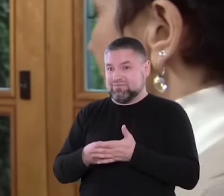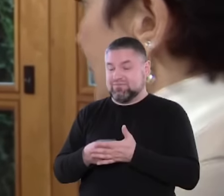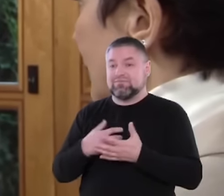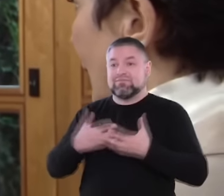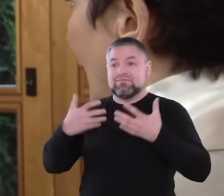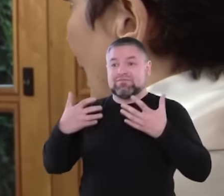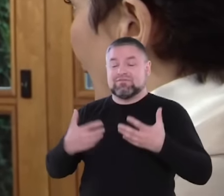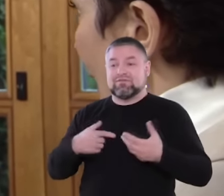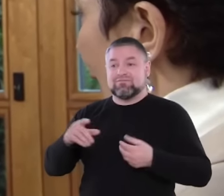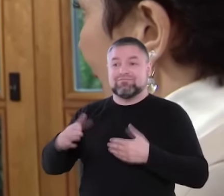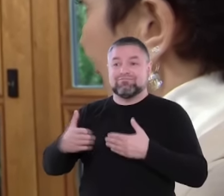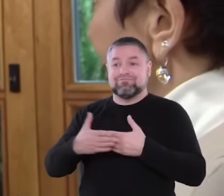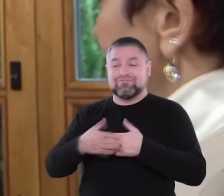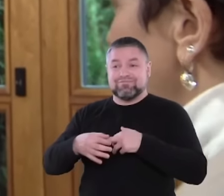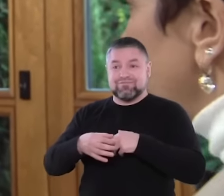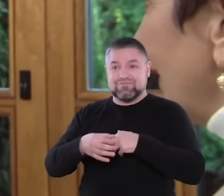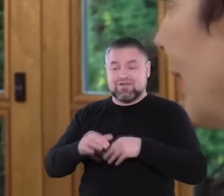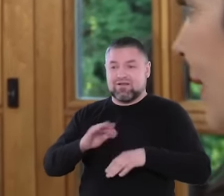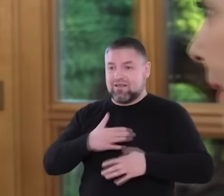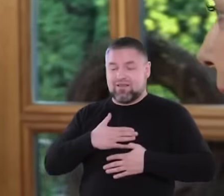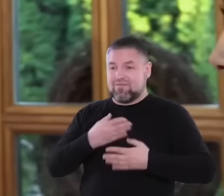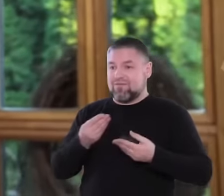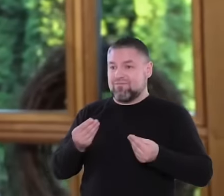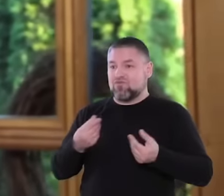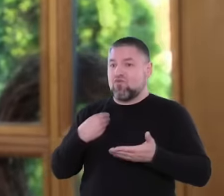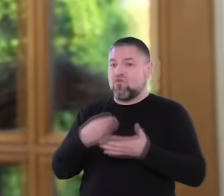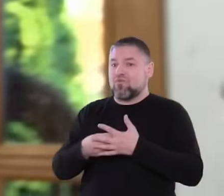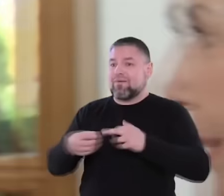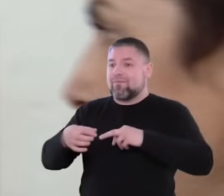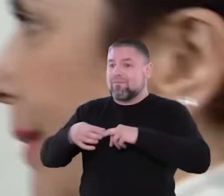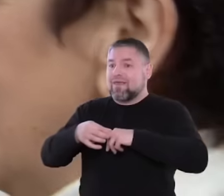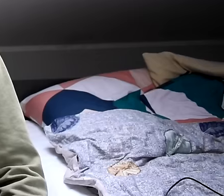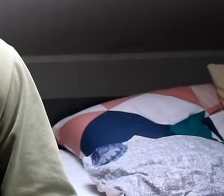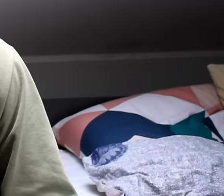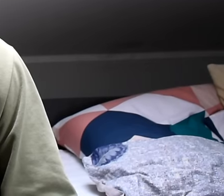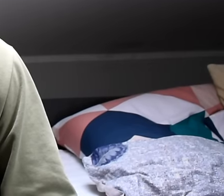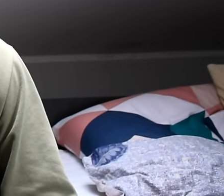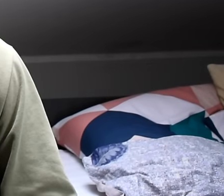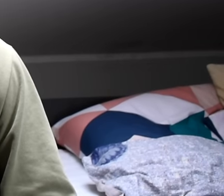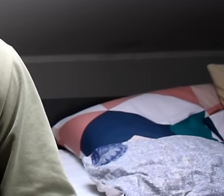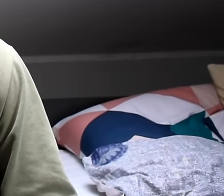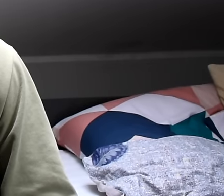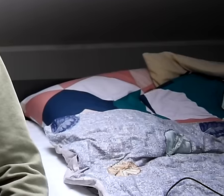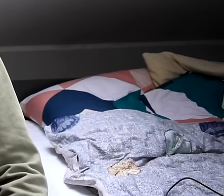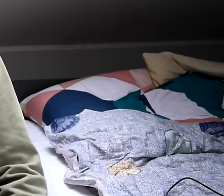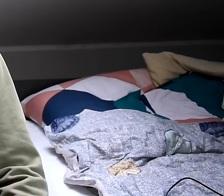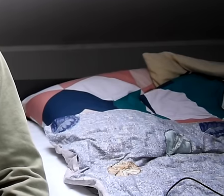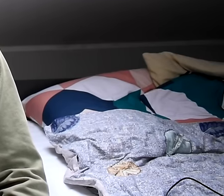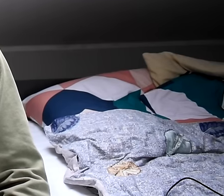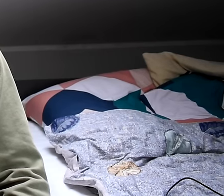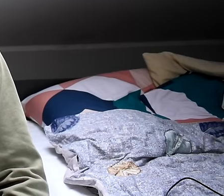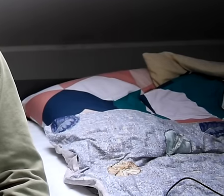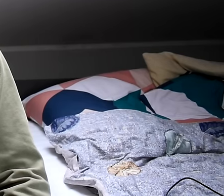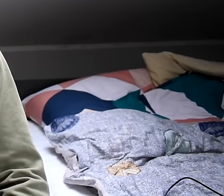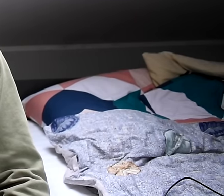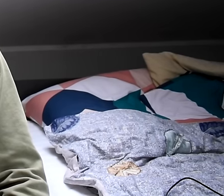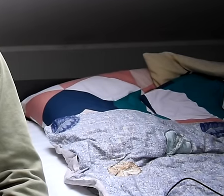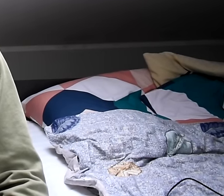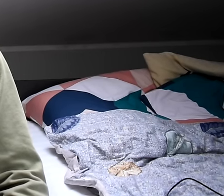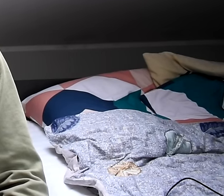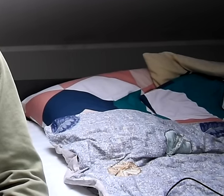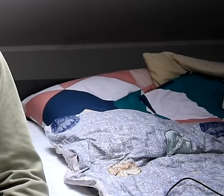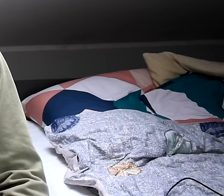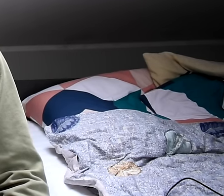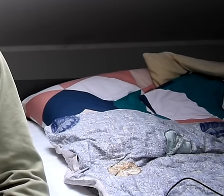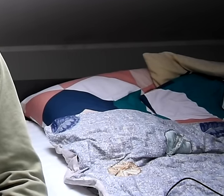ponieważ chciałem się tobie oświadczyć, a nie miałem pieniędzy na pierścionek. O k***a, wybrnął. Nie spodziewałem się, że takie coś wymyśli,